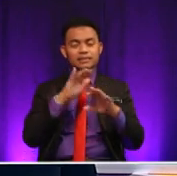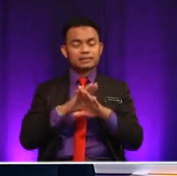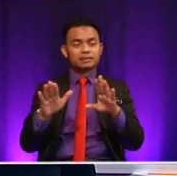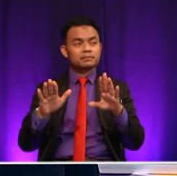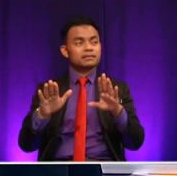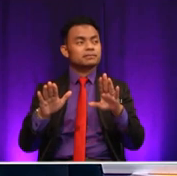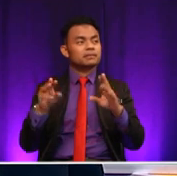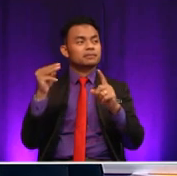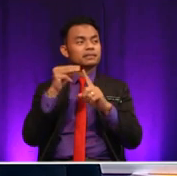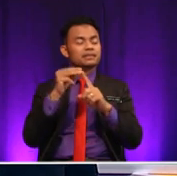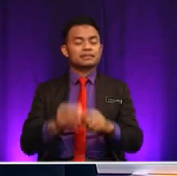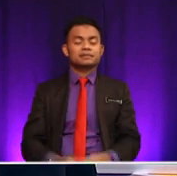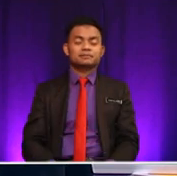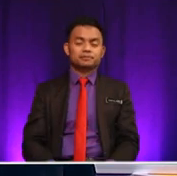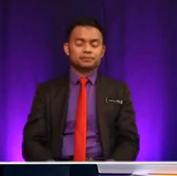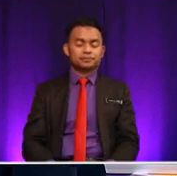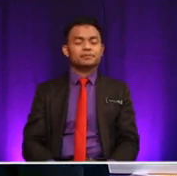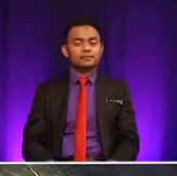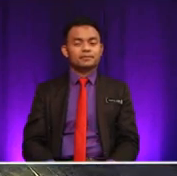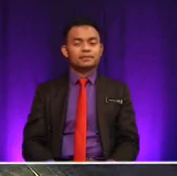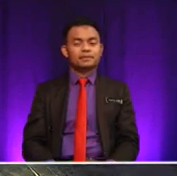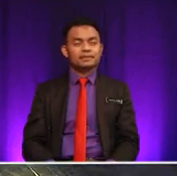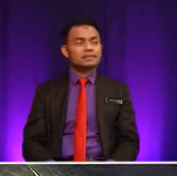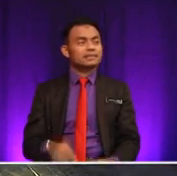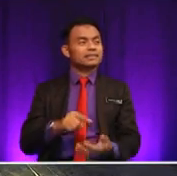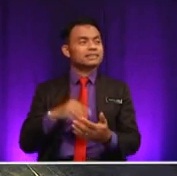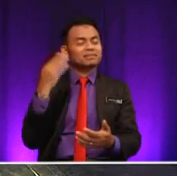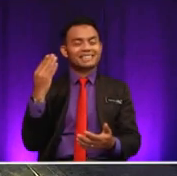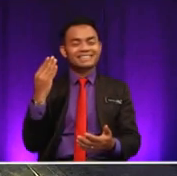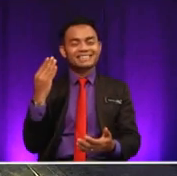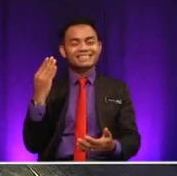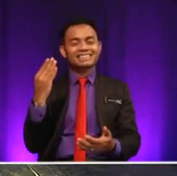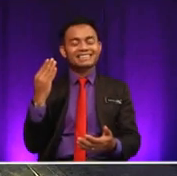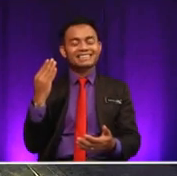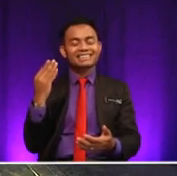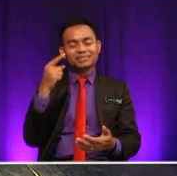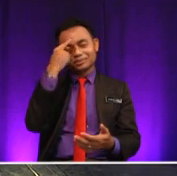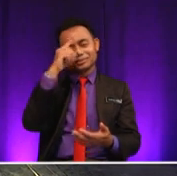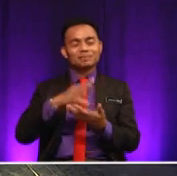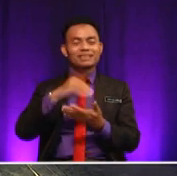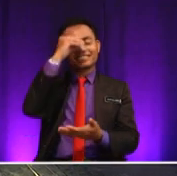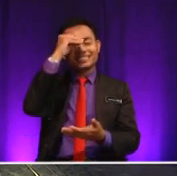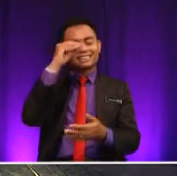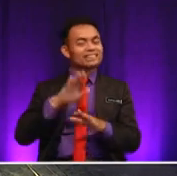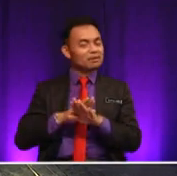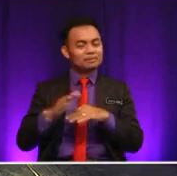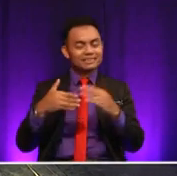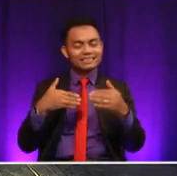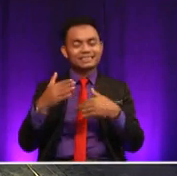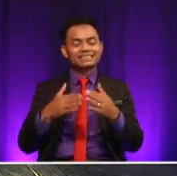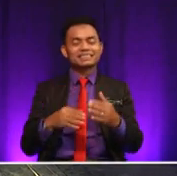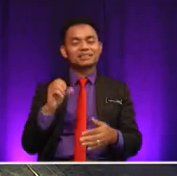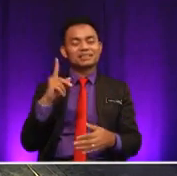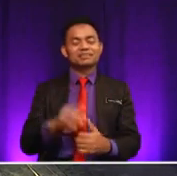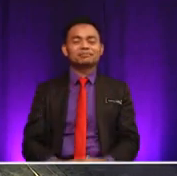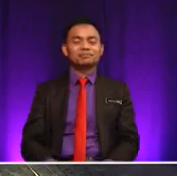ini adalah sebagian daripada proses pembelajaran murid-murid di rumah pun ada tahu dah Oh bagian mana yang kita beli elakan untuk